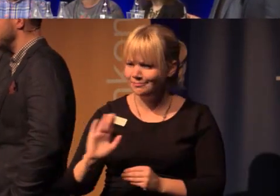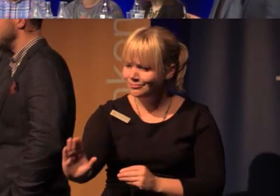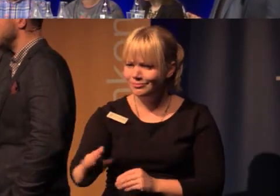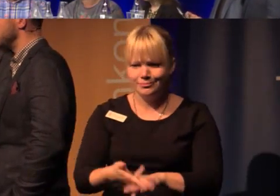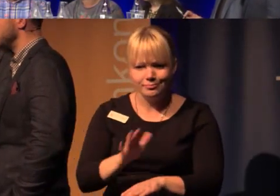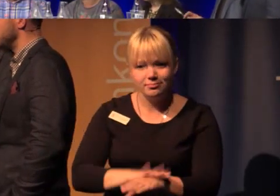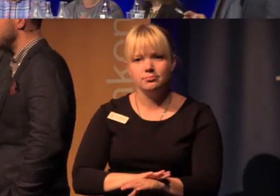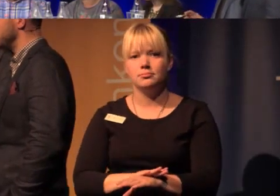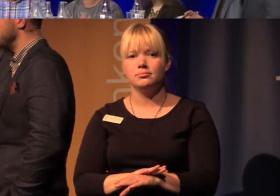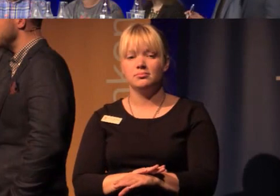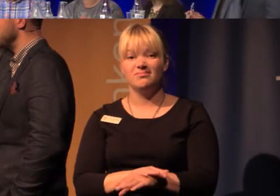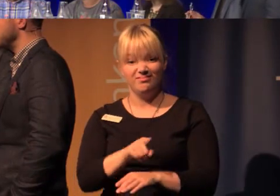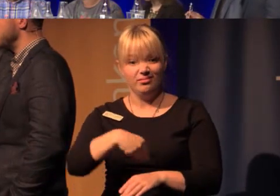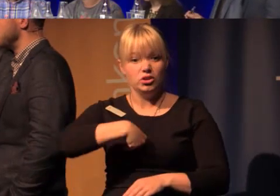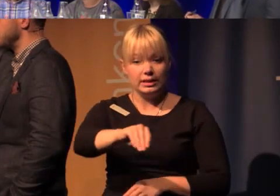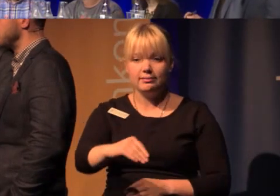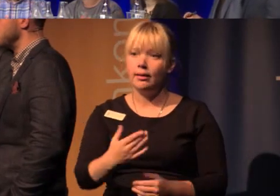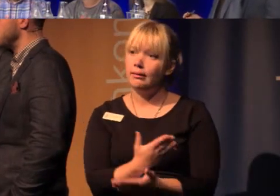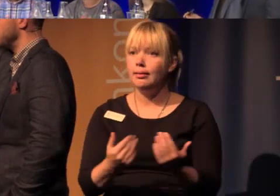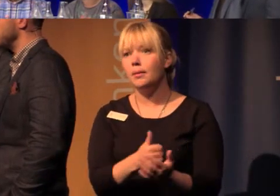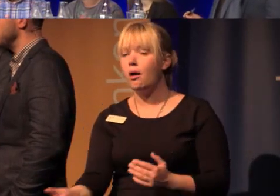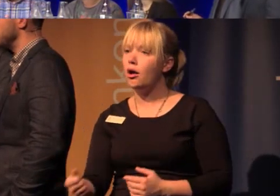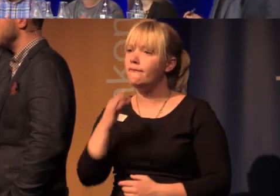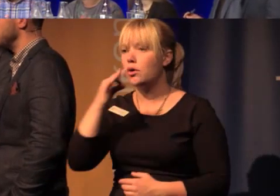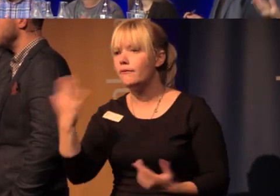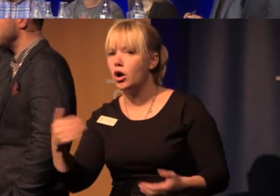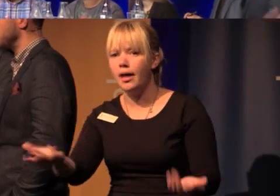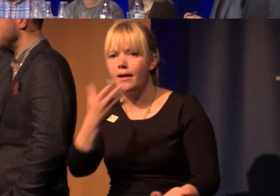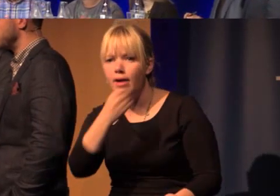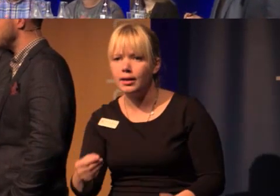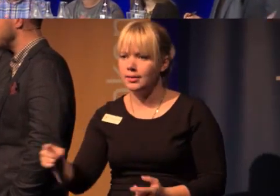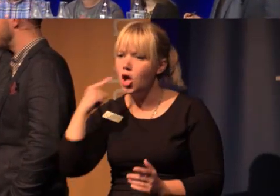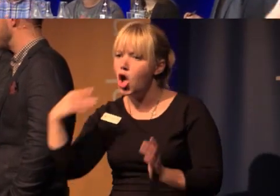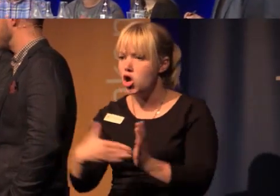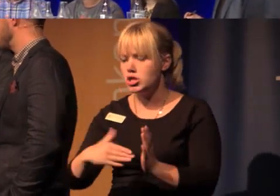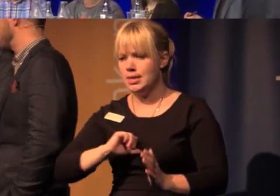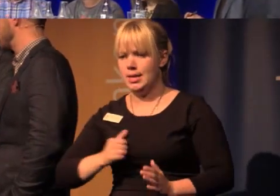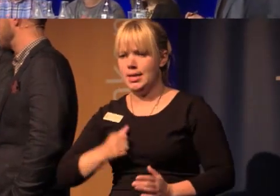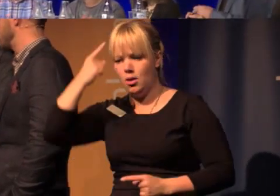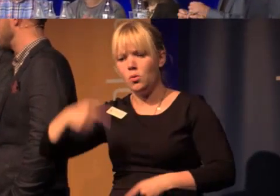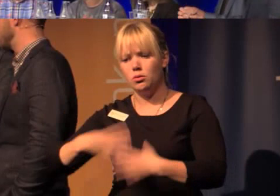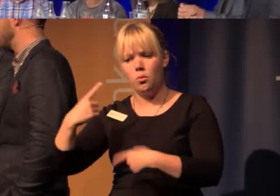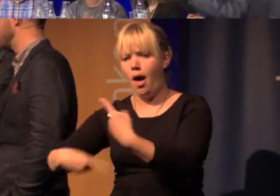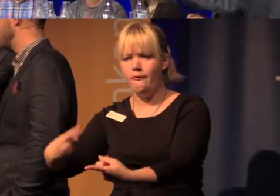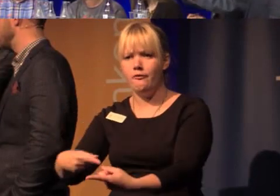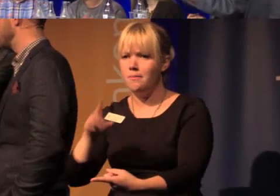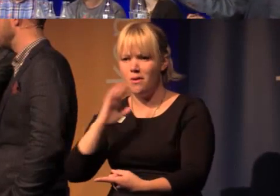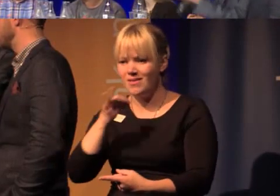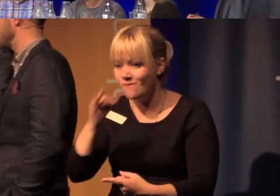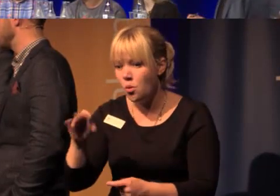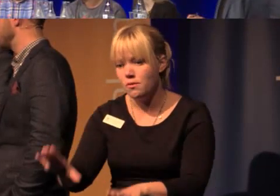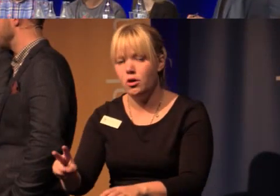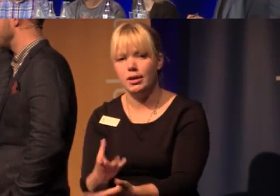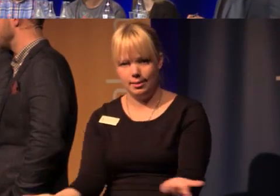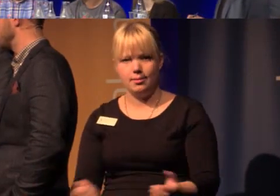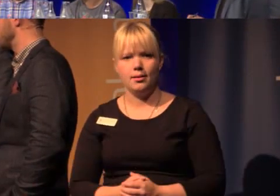ständigt ifrågasättande av till exempel sådant som anses vara vackert, sådant som anses tillhöra det egna kulturarvet. Det här är någonting som behövs om vi ska ha